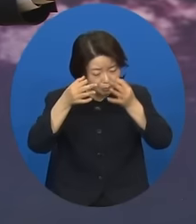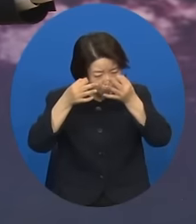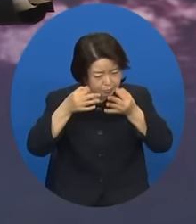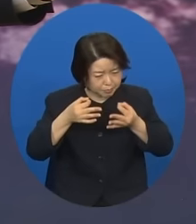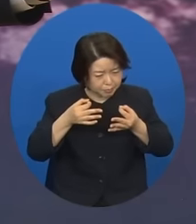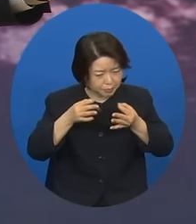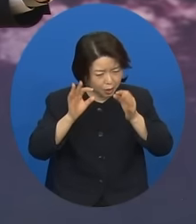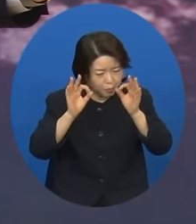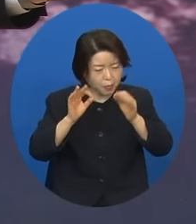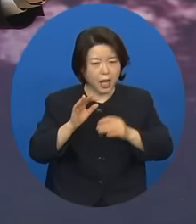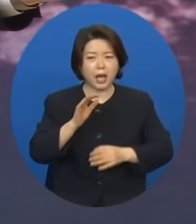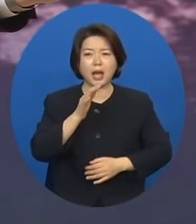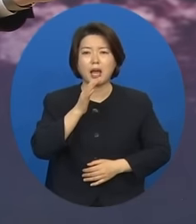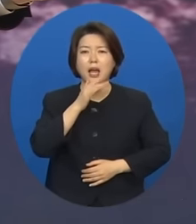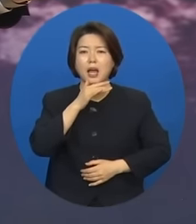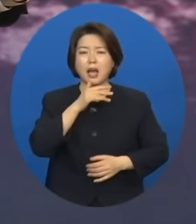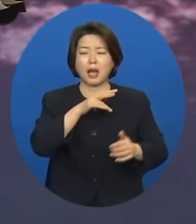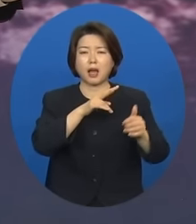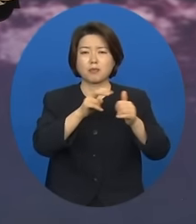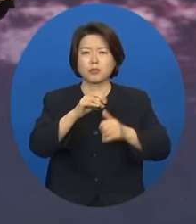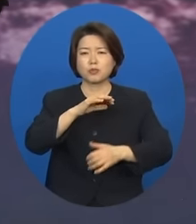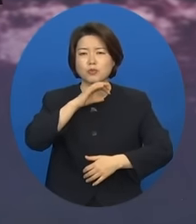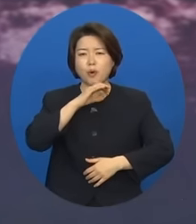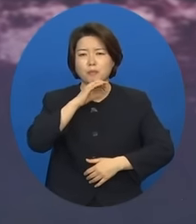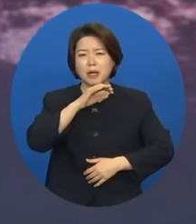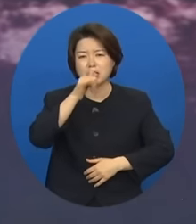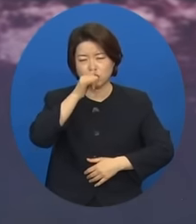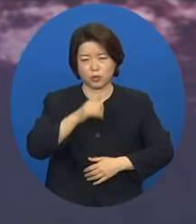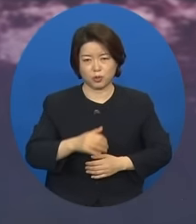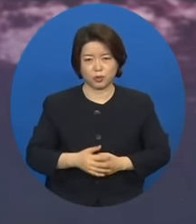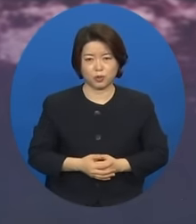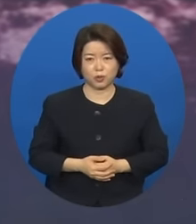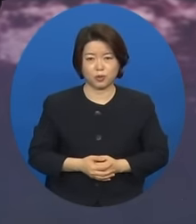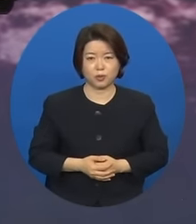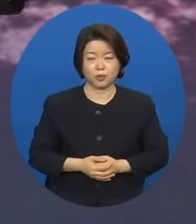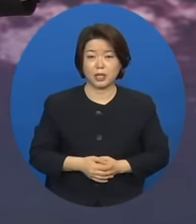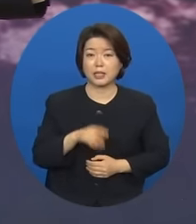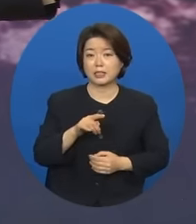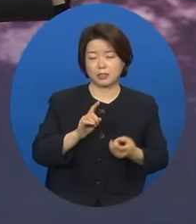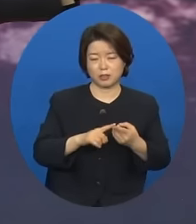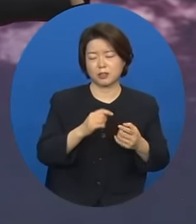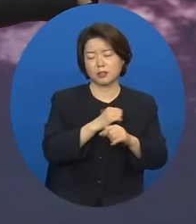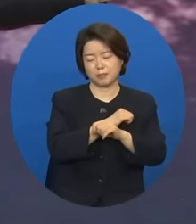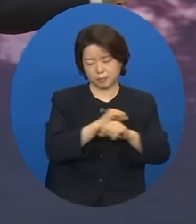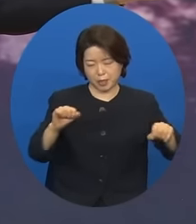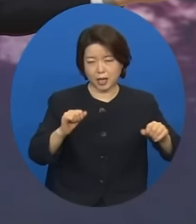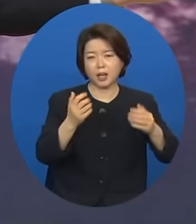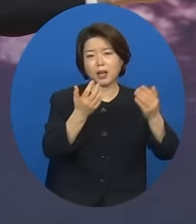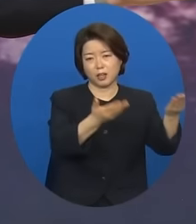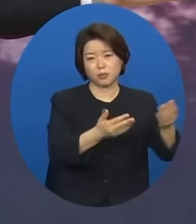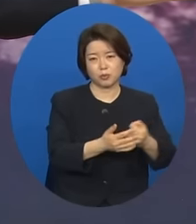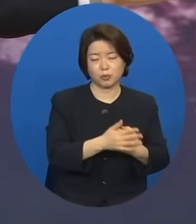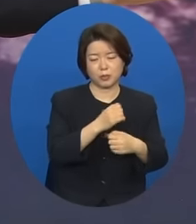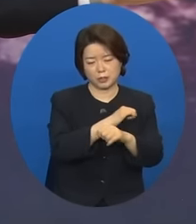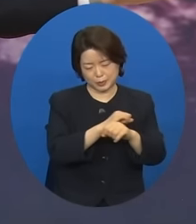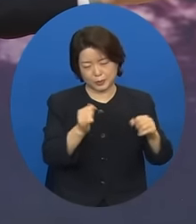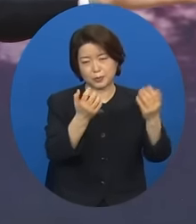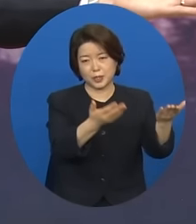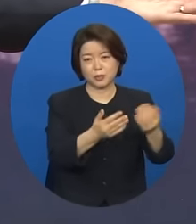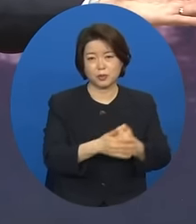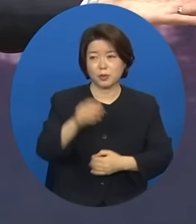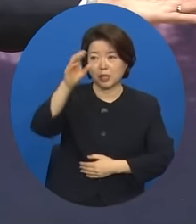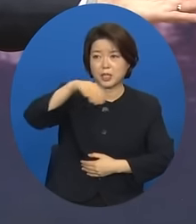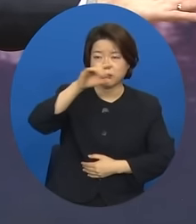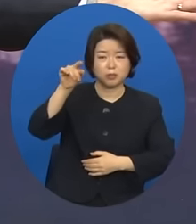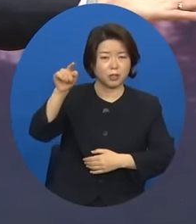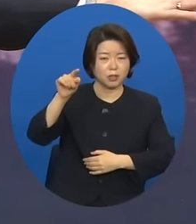미움과 원한이 있으면 여러분 발견하게 될 겁니다 그것을 용서해줘야 됩 그 사람이 용서하셔야 십자가에서